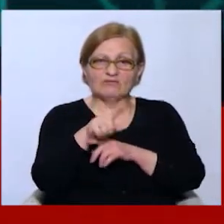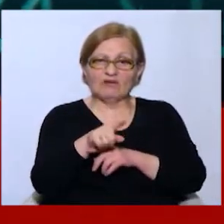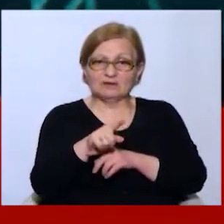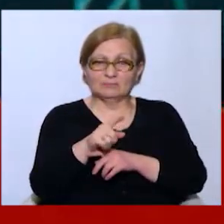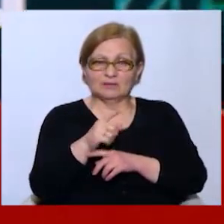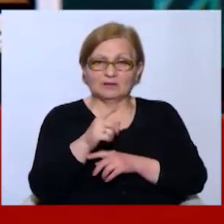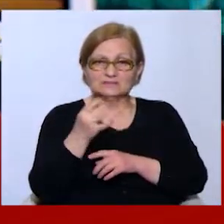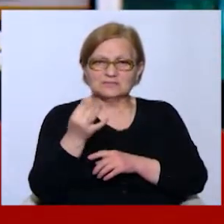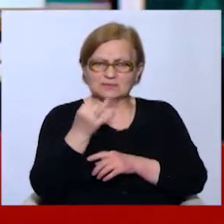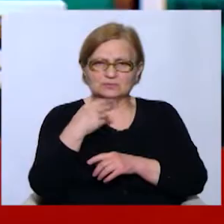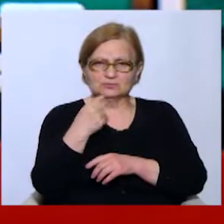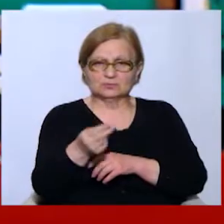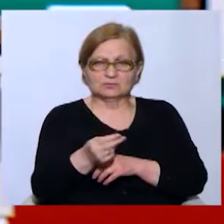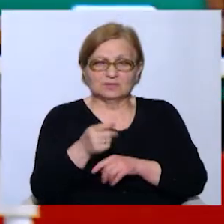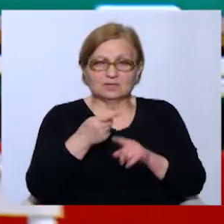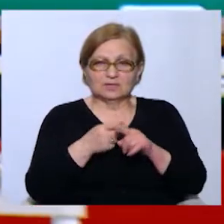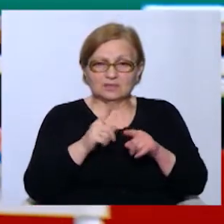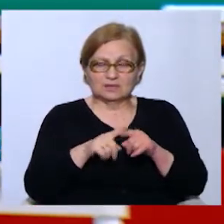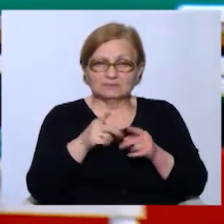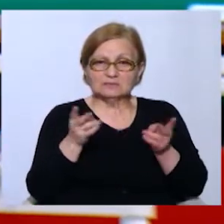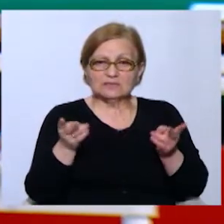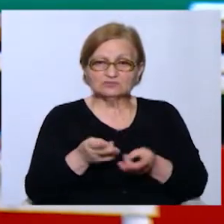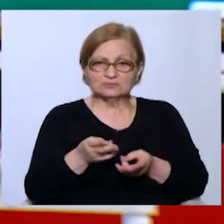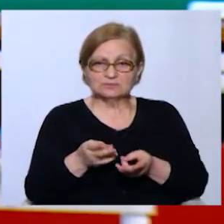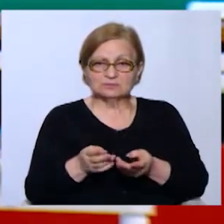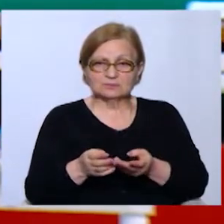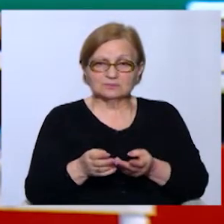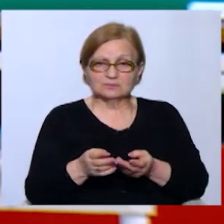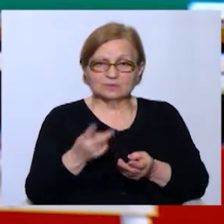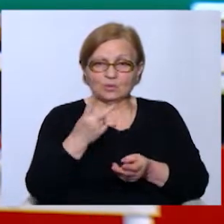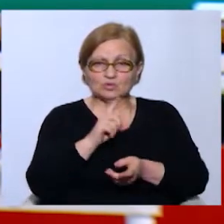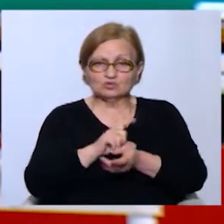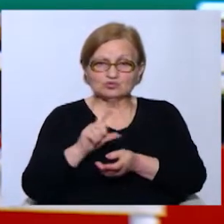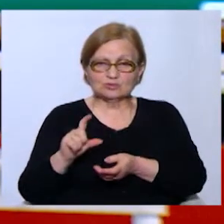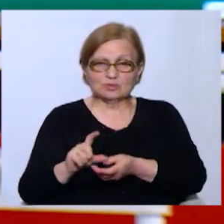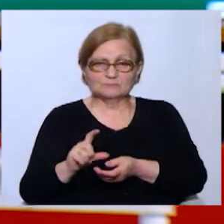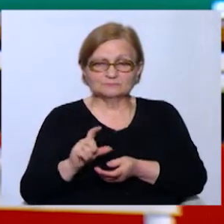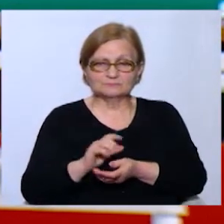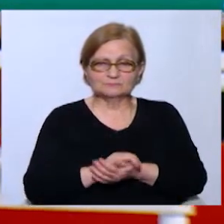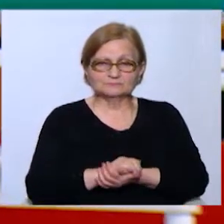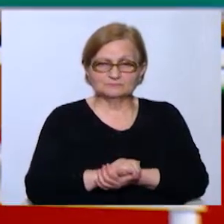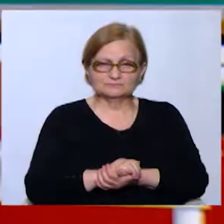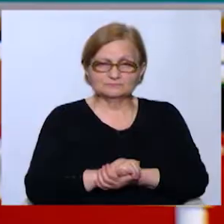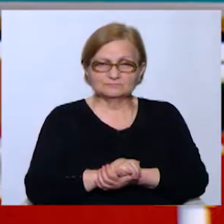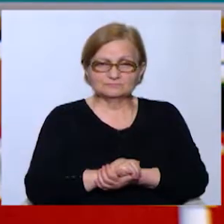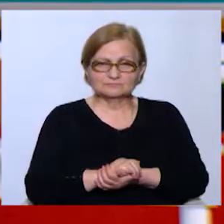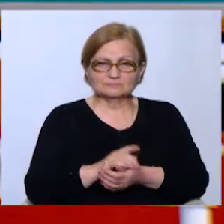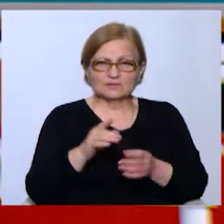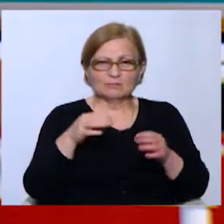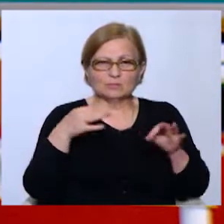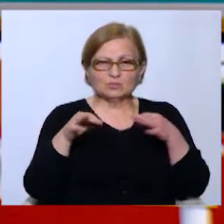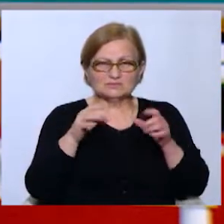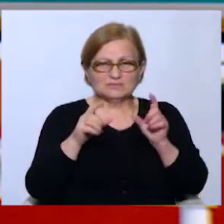დავალება მოგცეთ. ამისთვის თქვენ დაგჭირდებათ ორი ჭიქა და აი ასეთი